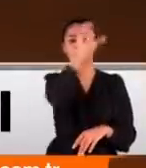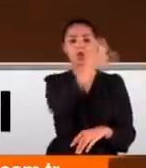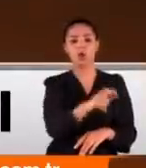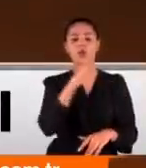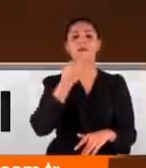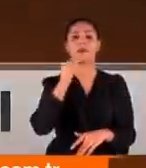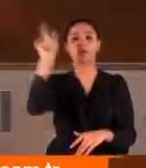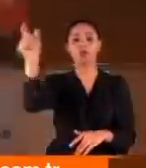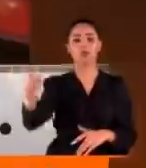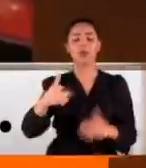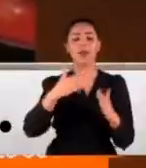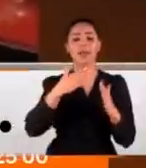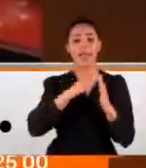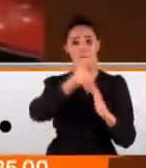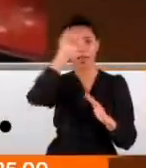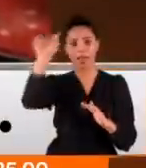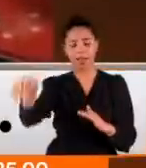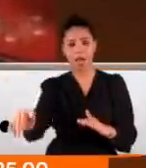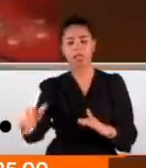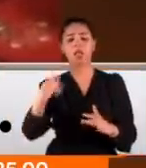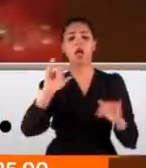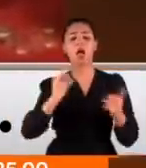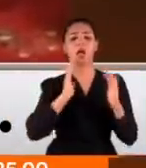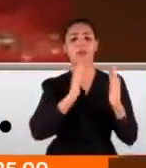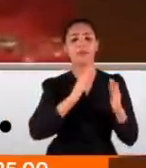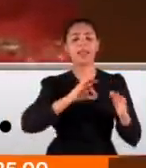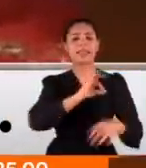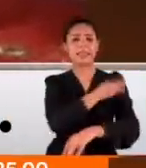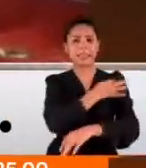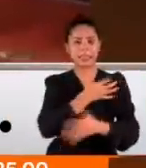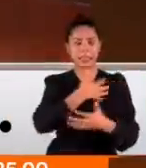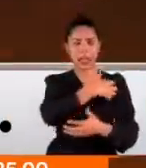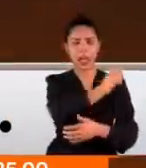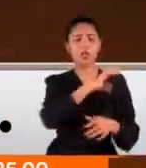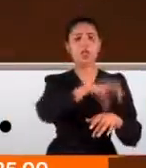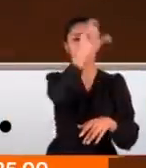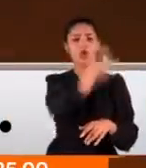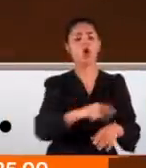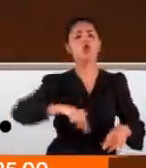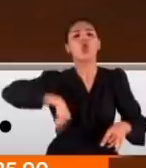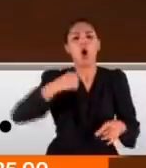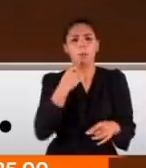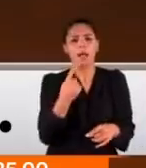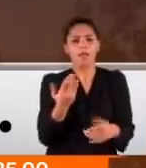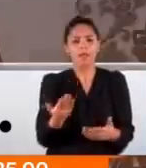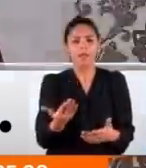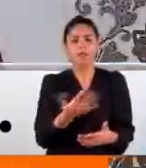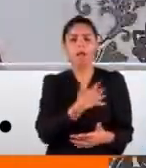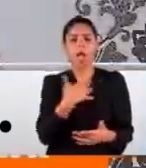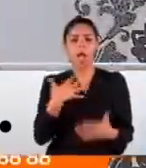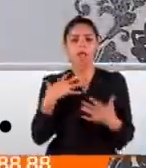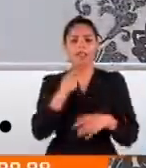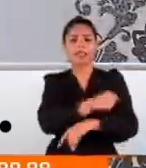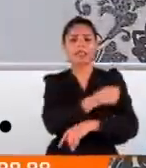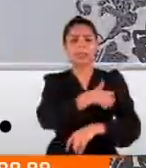taburcu oldu ama ağrıları hiç dinmedi. Dikişlerini aldırmaya gittiğinde de doktoru her şey normal dedi. Anne dedi buzun